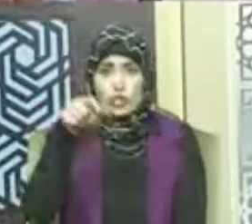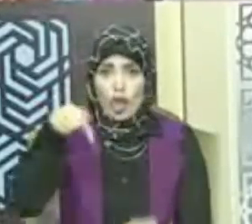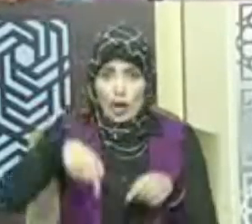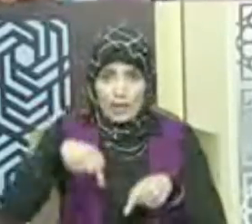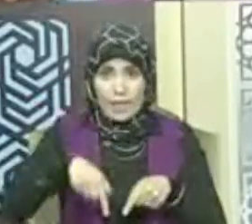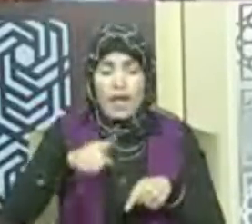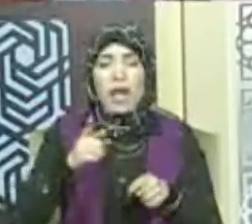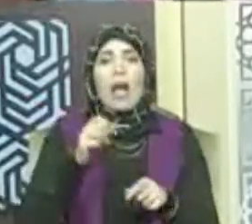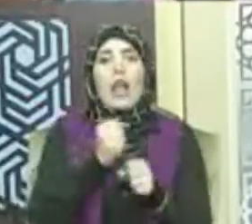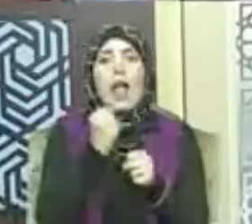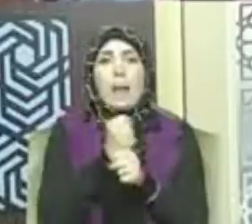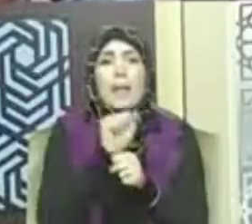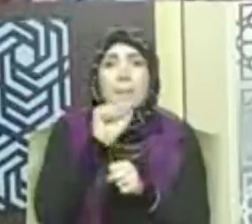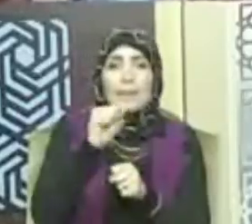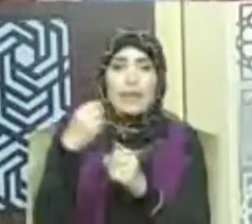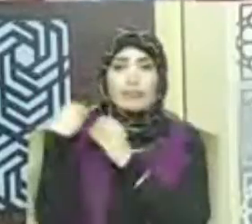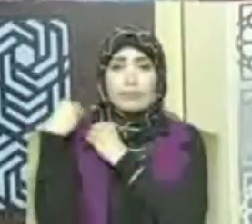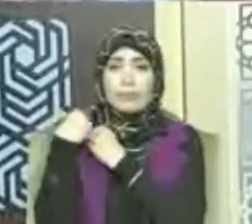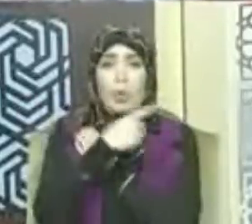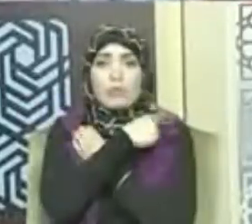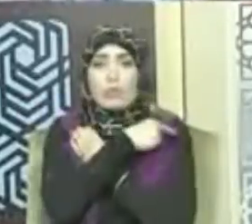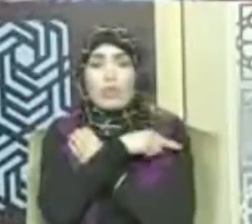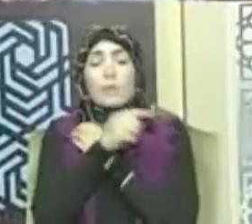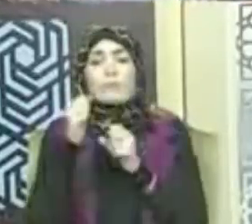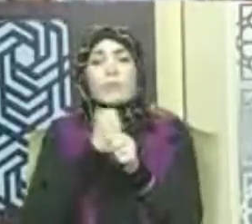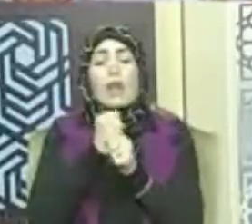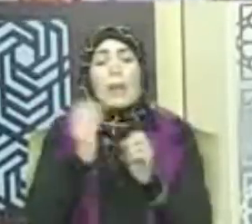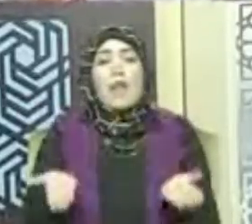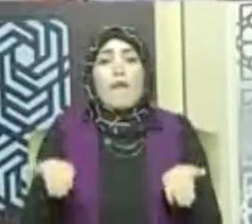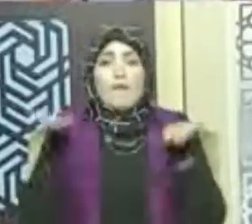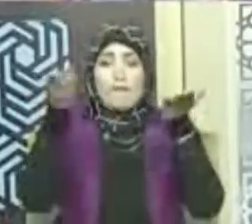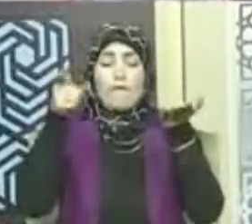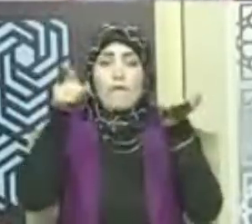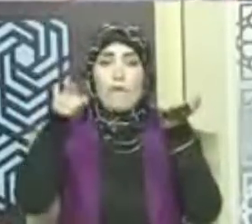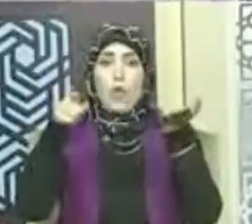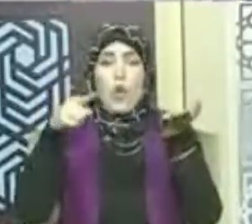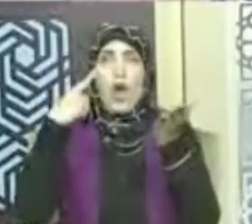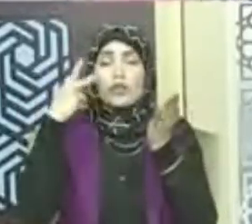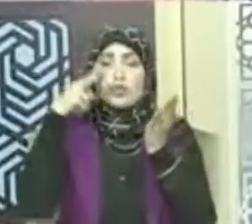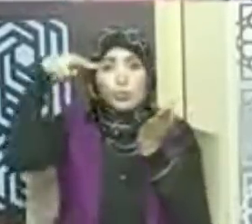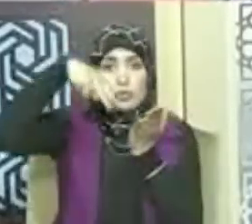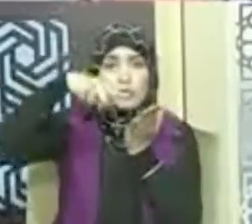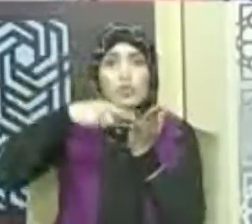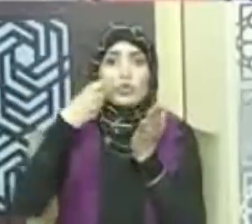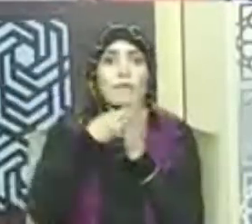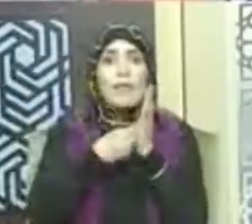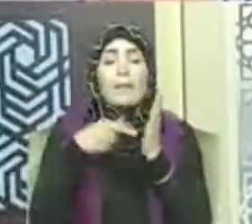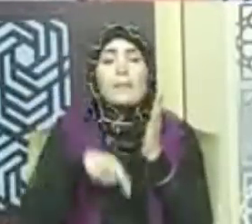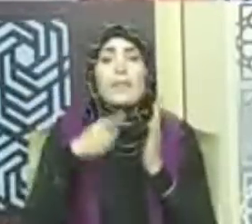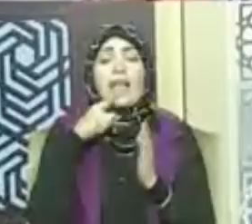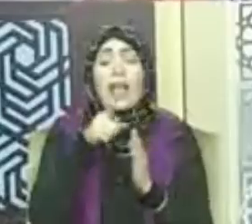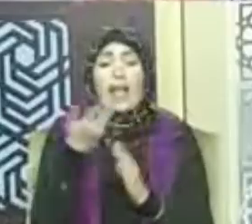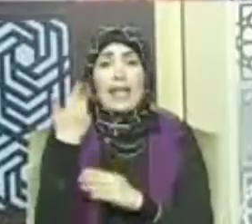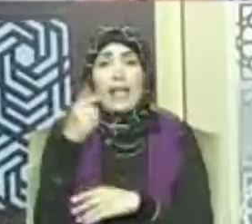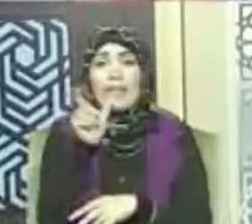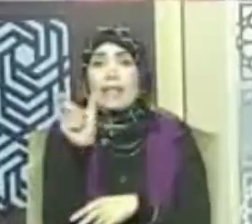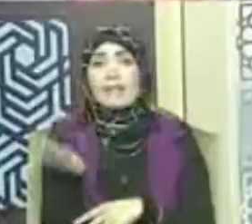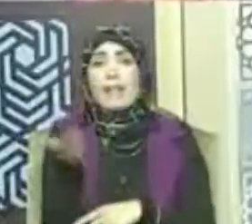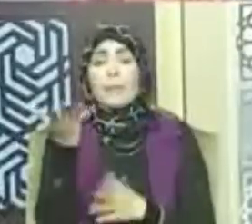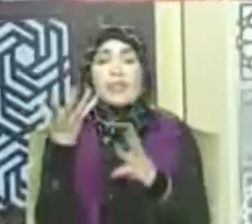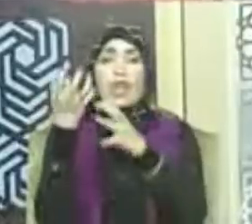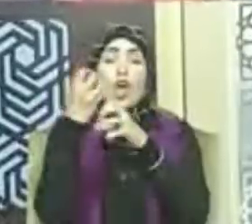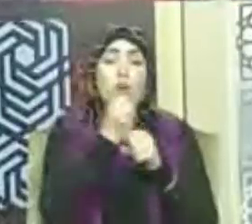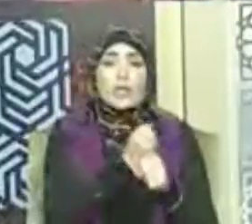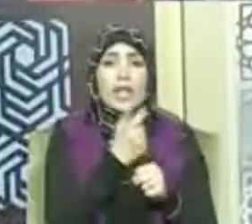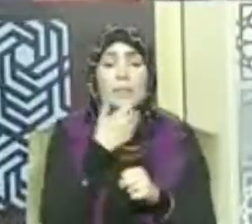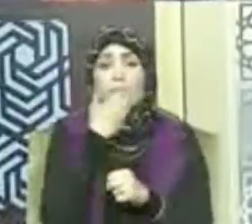شعبان، حيث كان نبينا صلى الله عليه وسلم يكثر من الصيام في